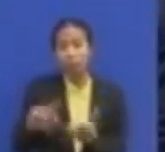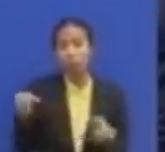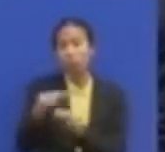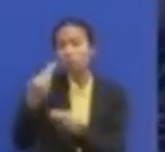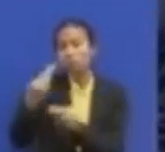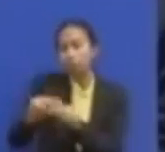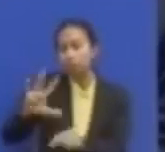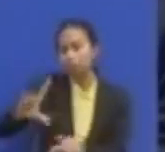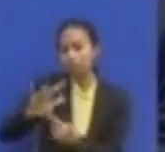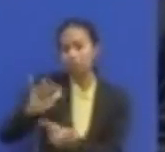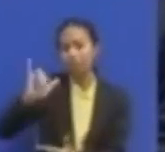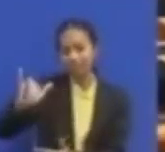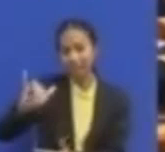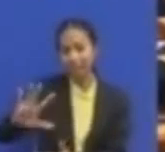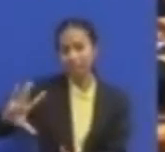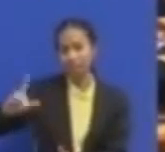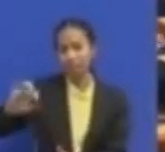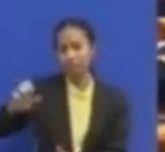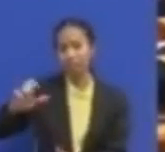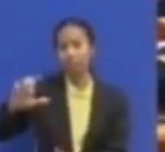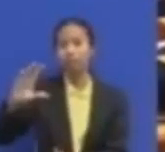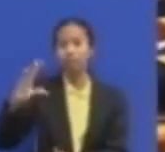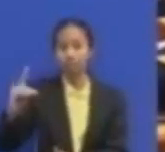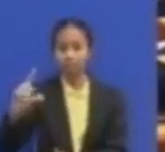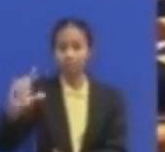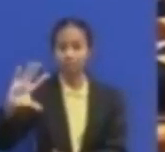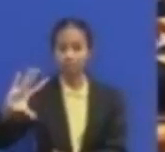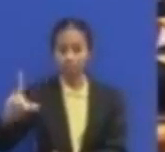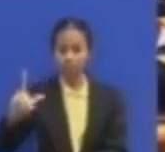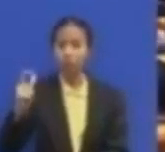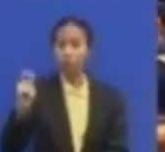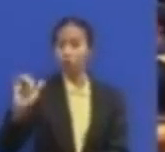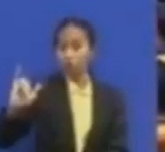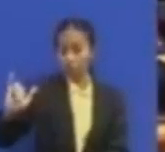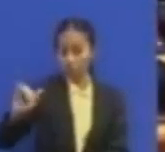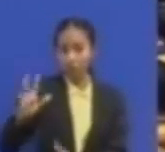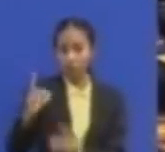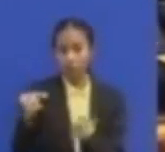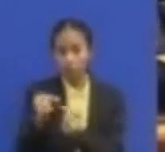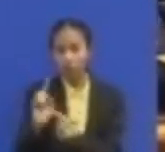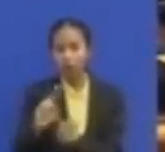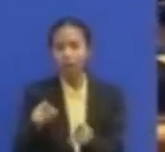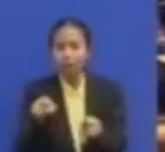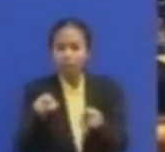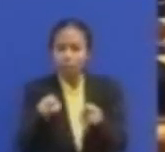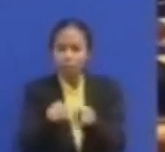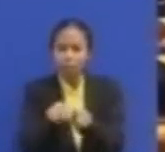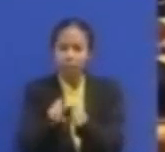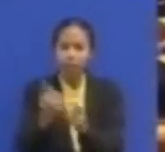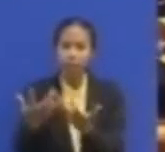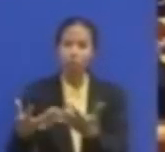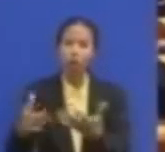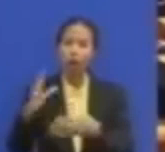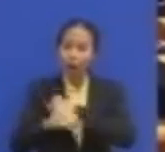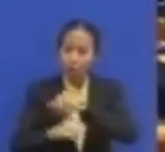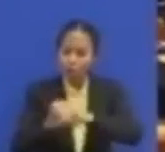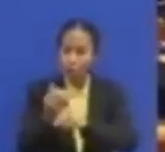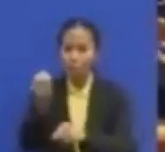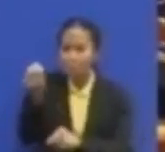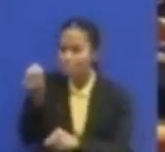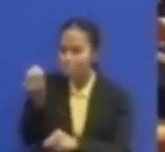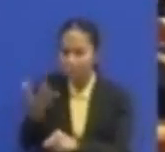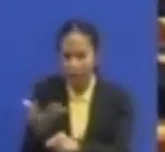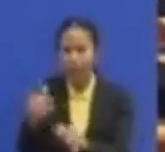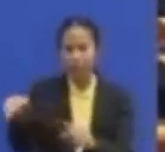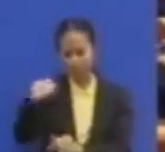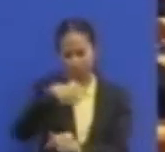ากพรรคภูมิใจไทยนะครับ81ย่างเข้า82 ใช่ ซึ่งถือว่ามีอายุสูงสุดในที่ประชุมของสภาผู้แทนราษฎรในวัน